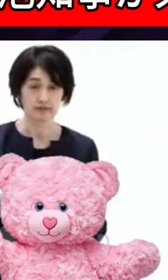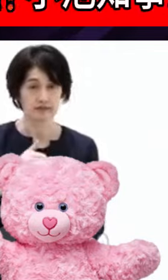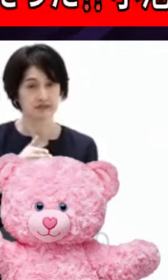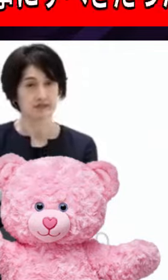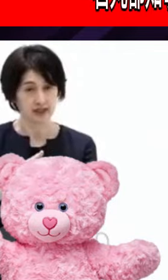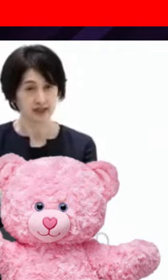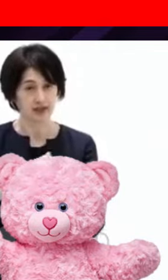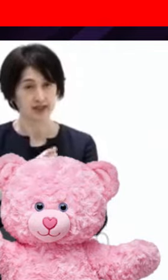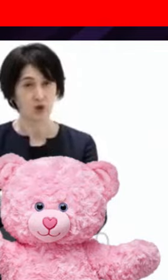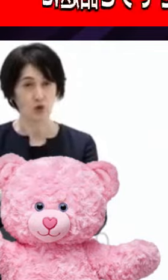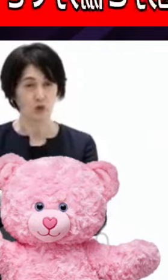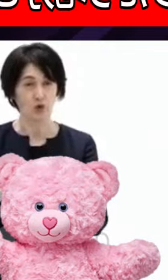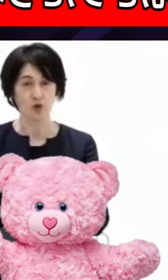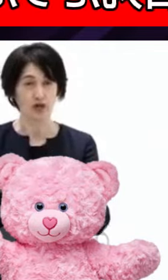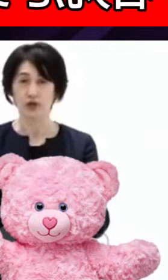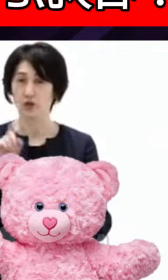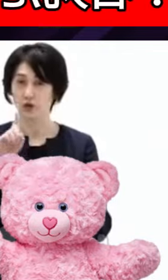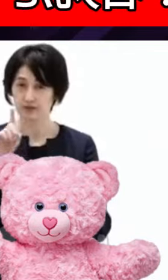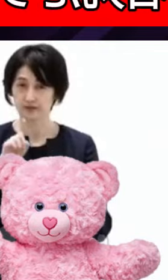てください。